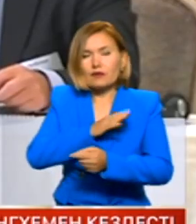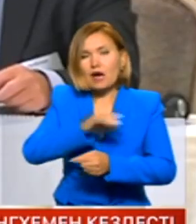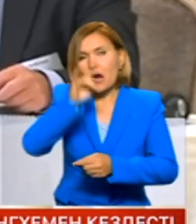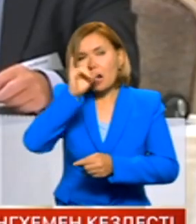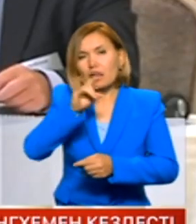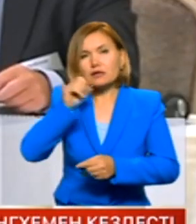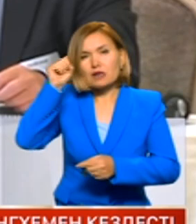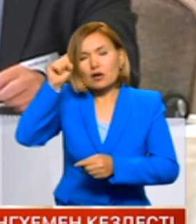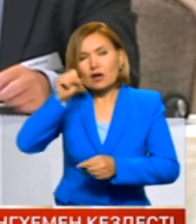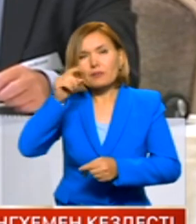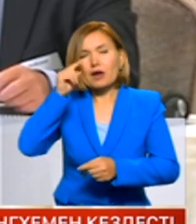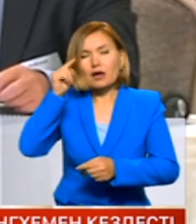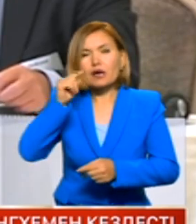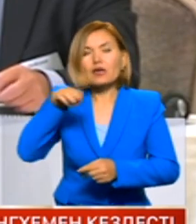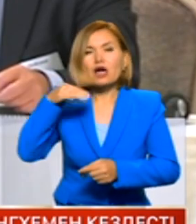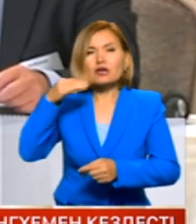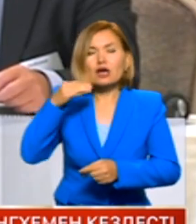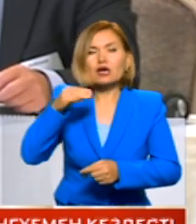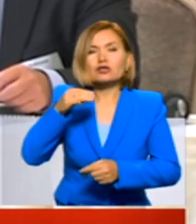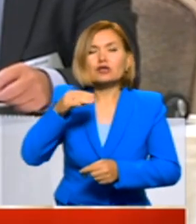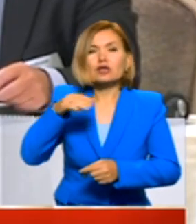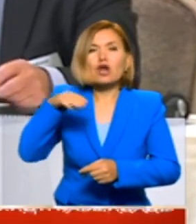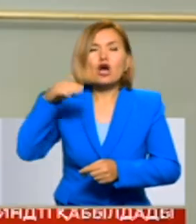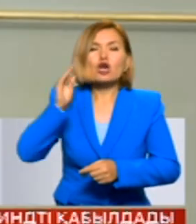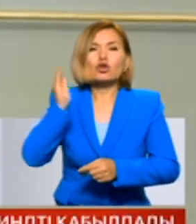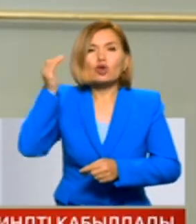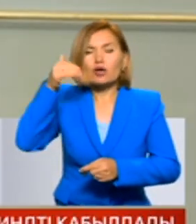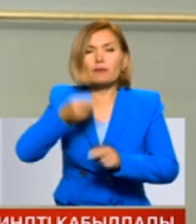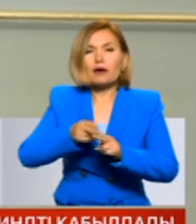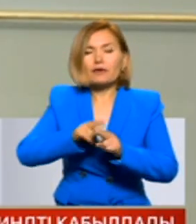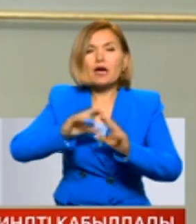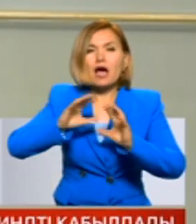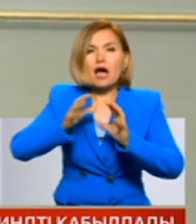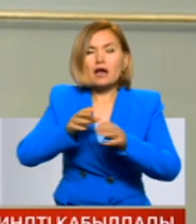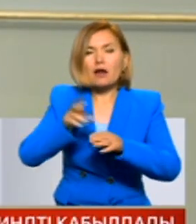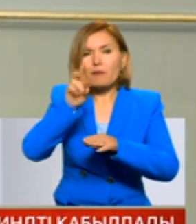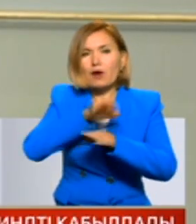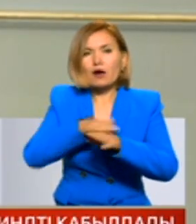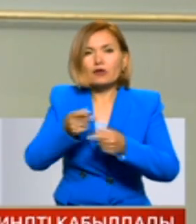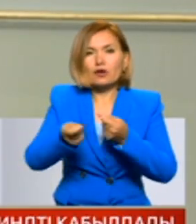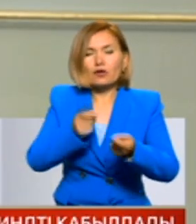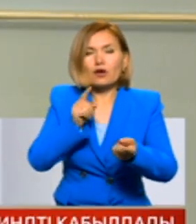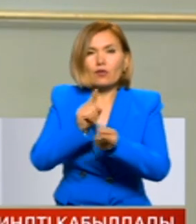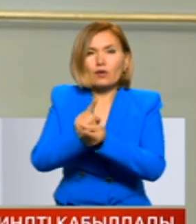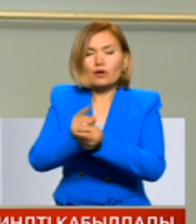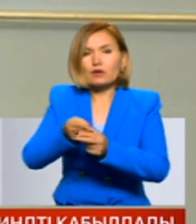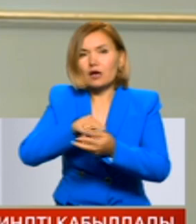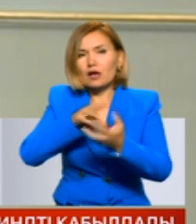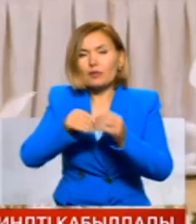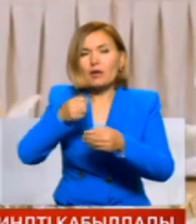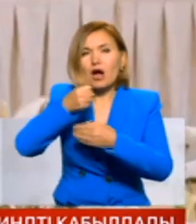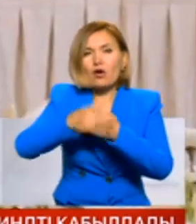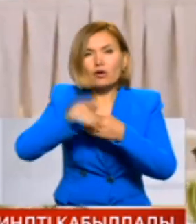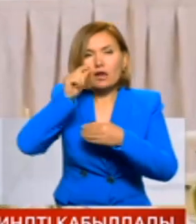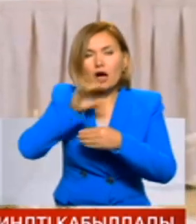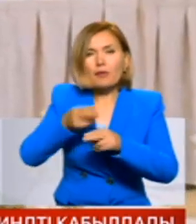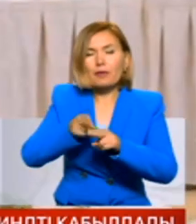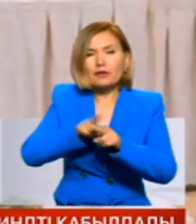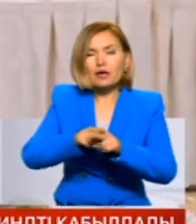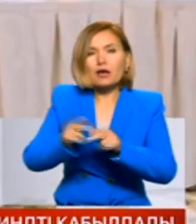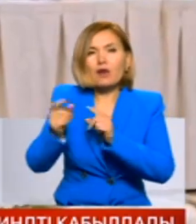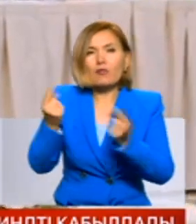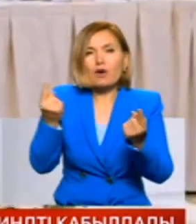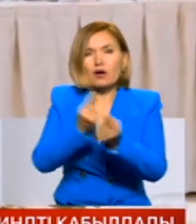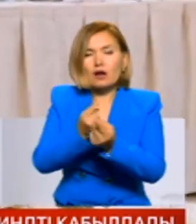Қазақстан, Өзбекстан, Қырғыз, Тәжікстан, Түркіменстан аймақтағы бес мемлекет әлемдік және аймақтық державалардың жеті назарында. Өйткені Орталық Азия елдері логистикалық